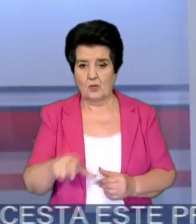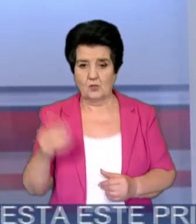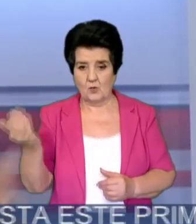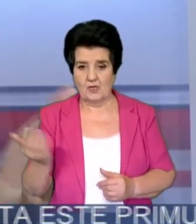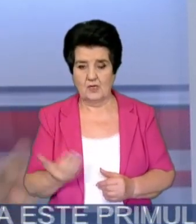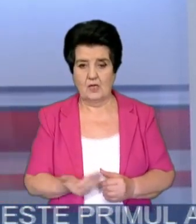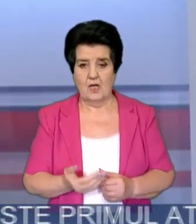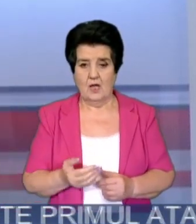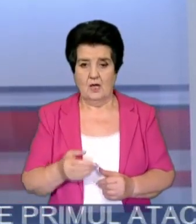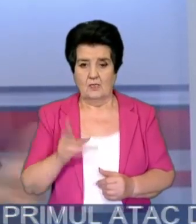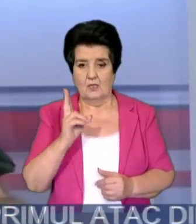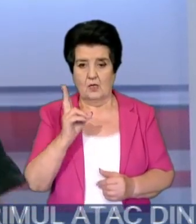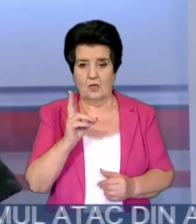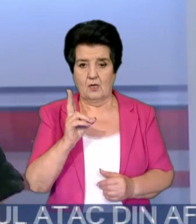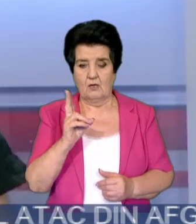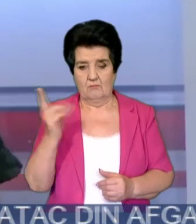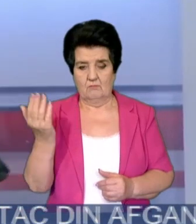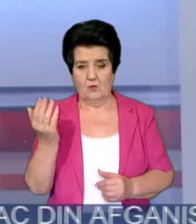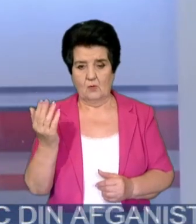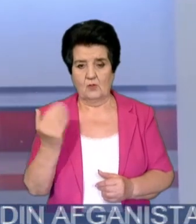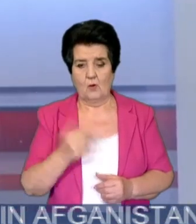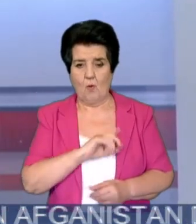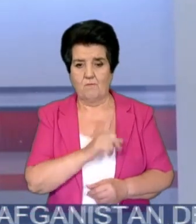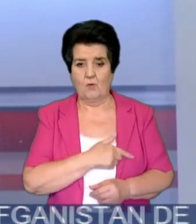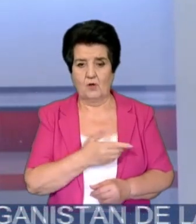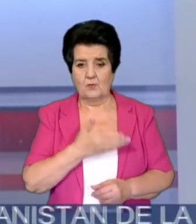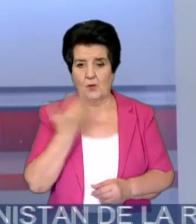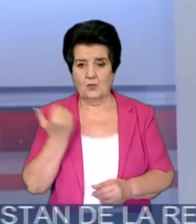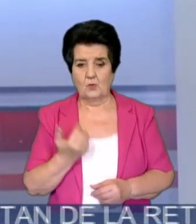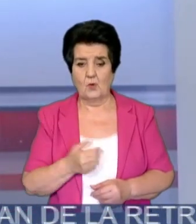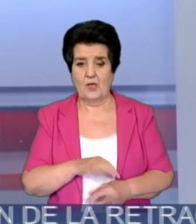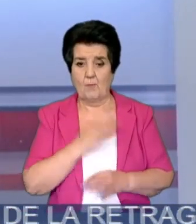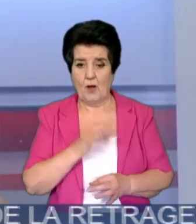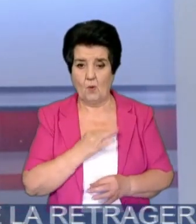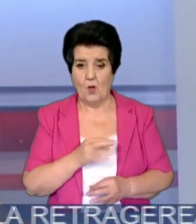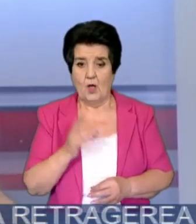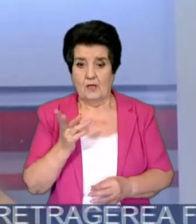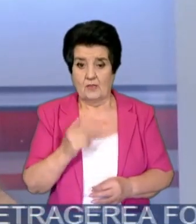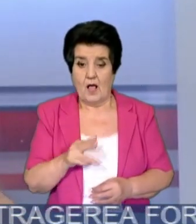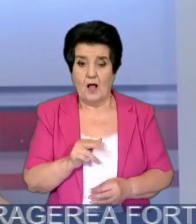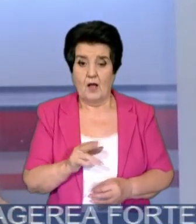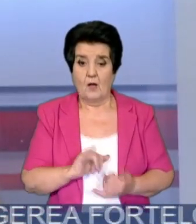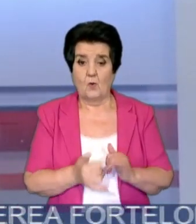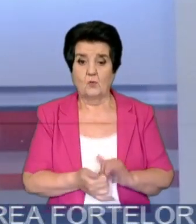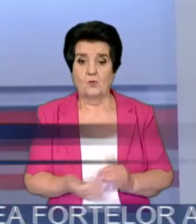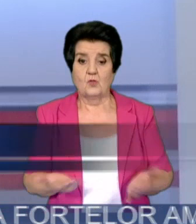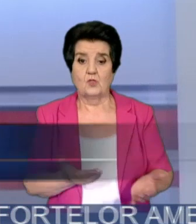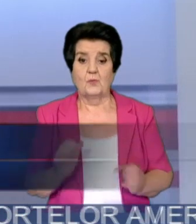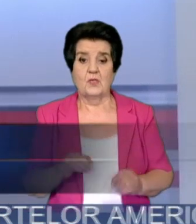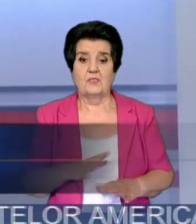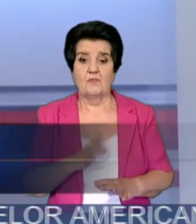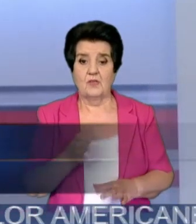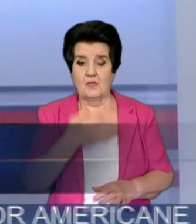dislocate astăzi din Gotăr, poate nu sunt așa o forță care într-adevăr ne pun în pericol. Dar cine știe ce condiții aveau să pună rușii?